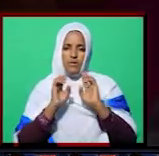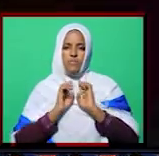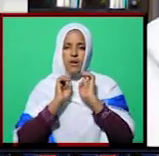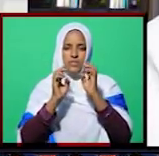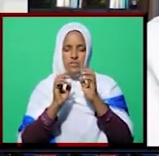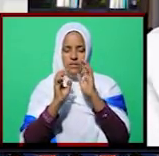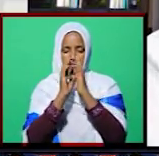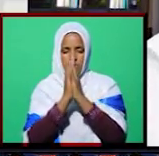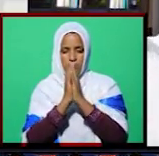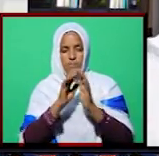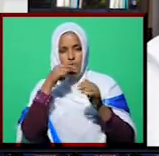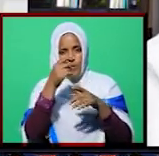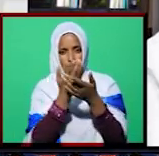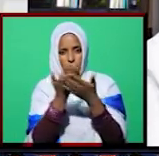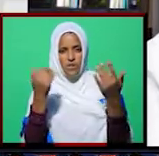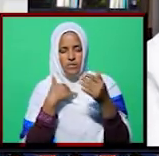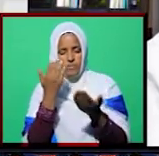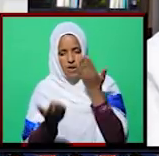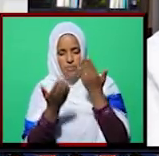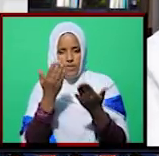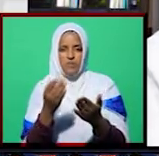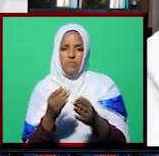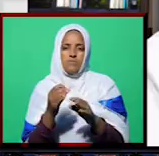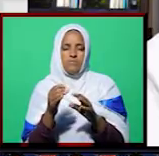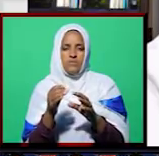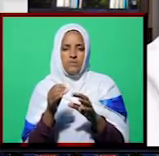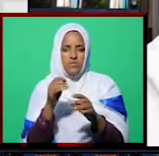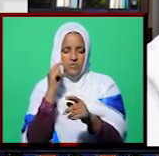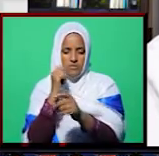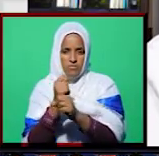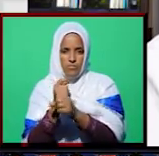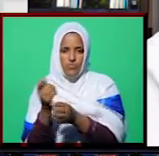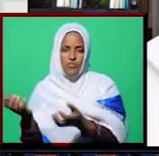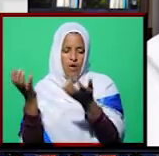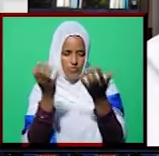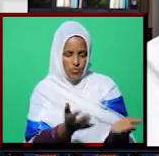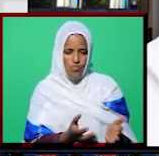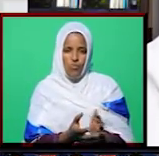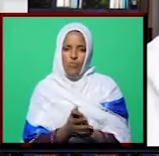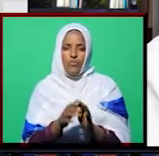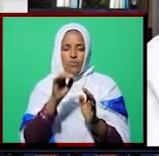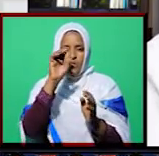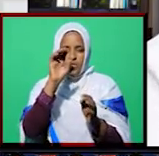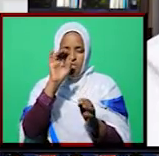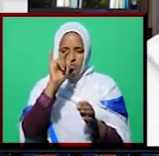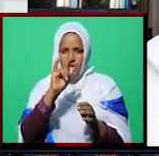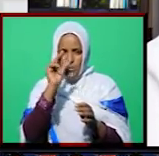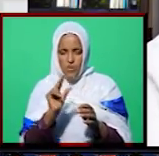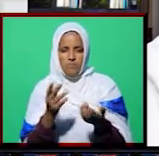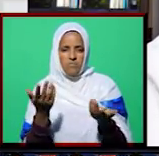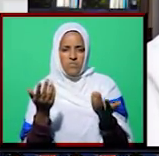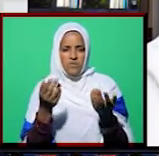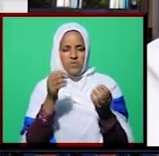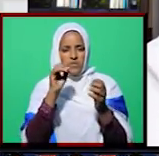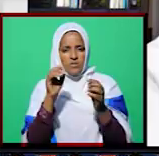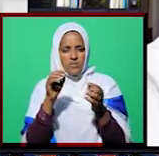ሰማያዊ። ማስቀደስ የሚባለው ነገር ምናልባት ግብር ሰፍሮ ግብሩን አምጥቶ ዘይውንም